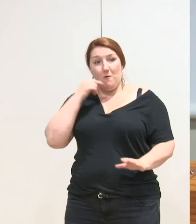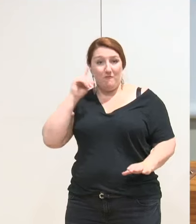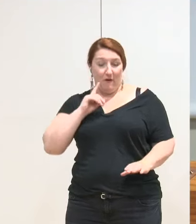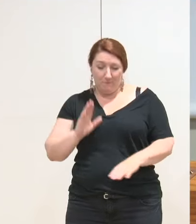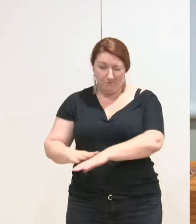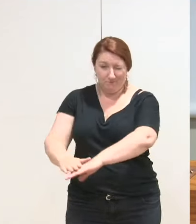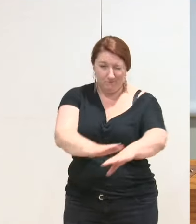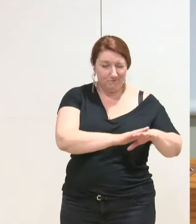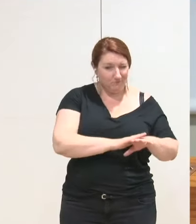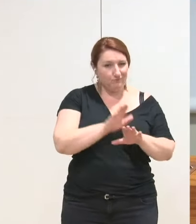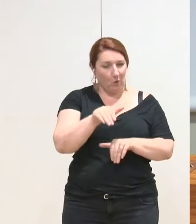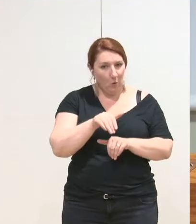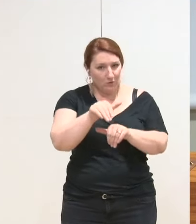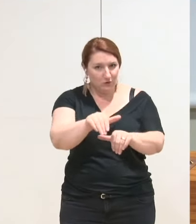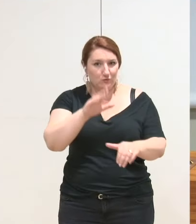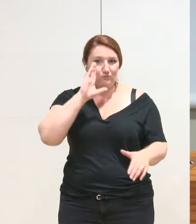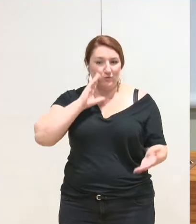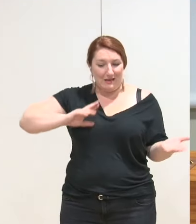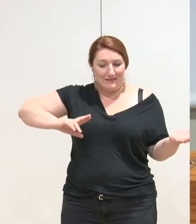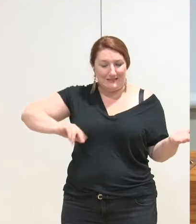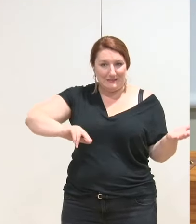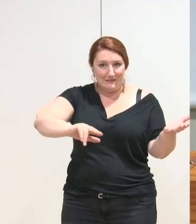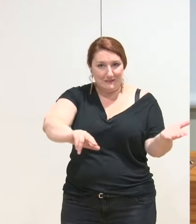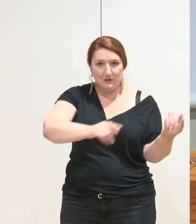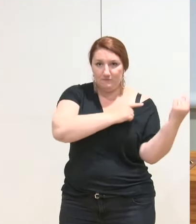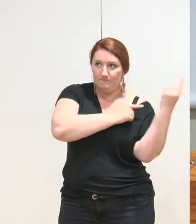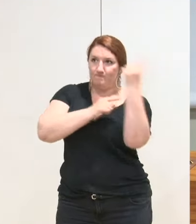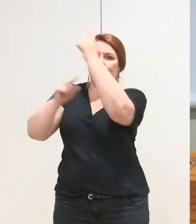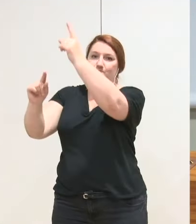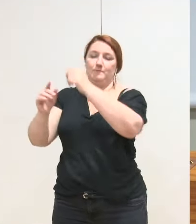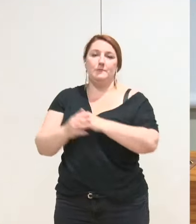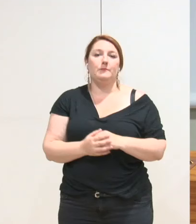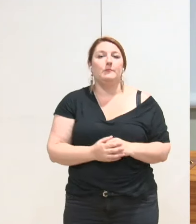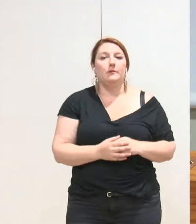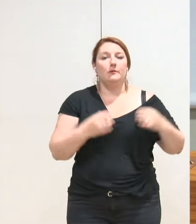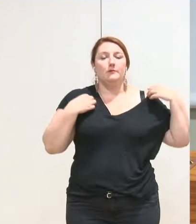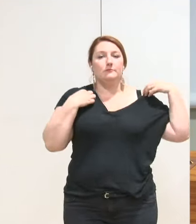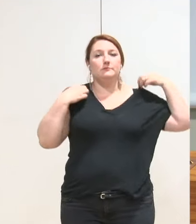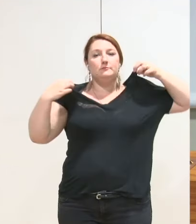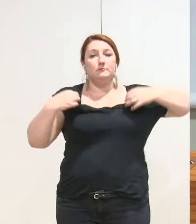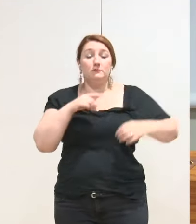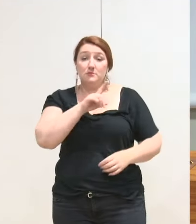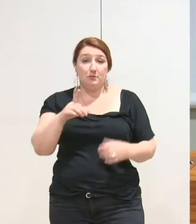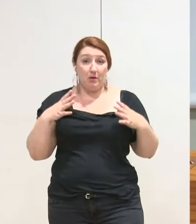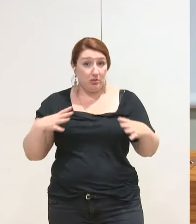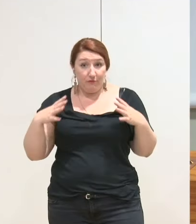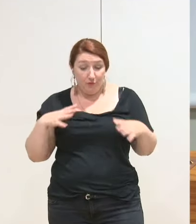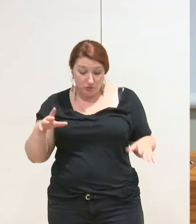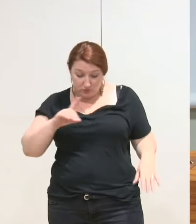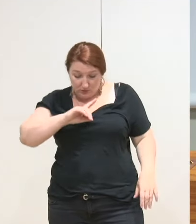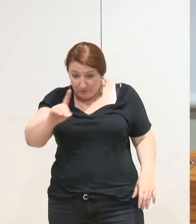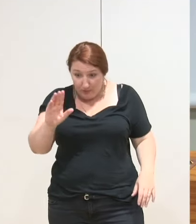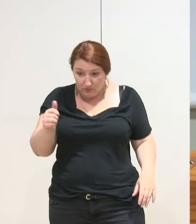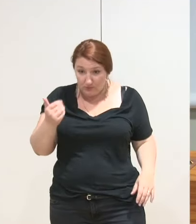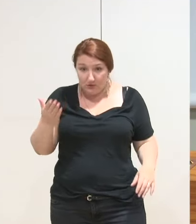inviter à signer l'appel qui dénonce cette logique là il ne s'agit en rien d'une défausse il s'agit je pense